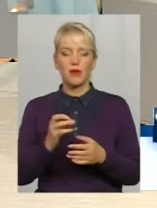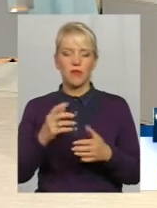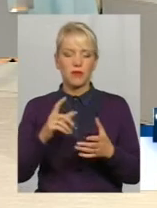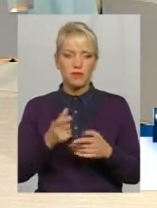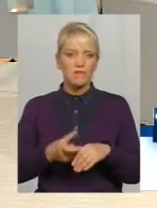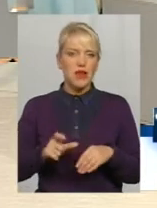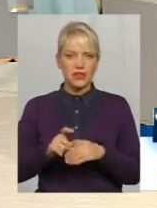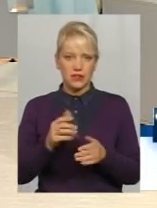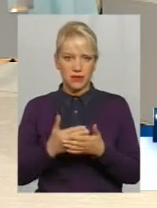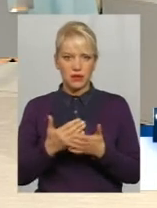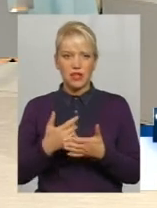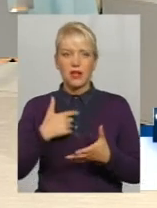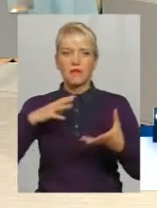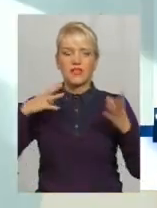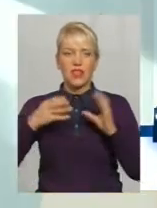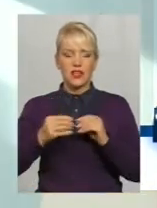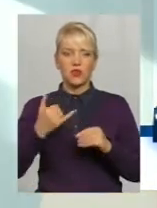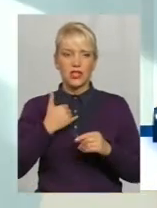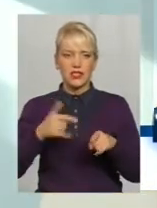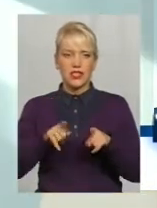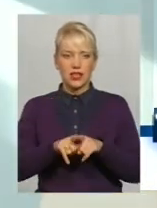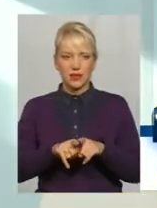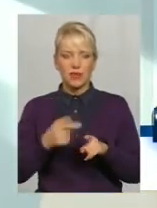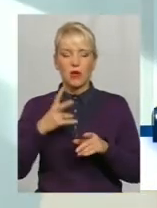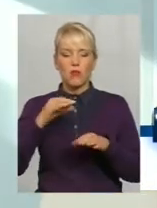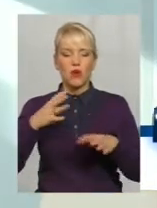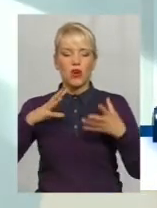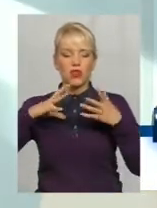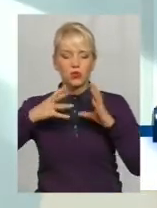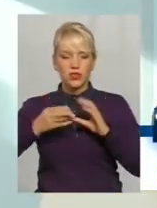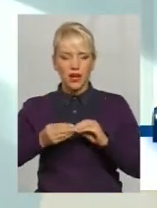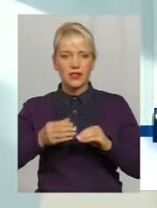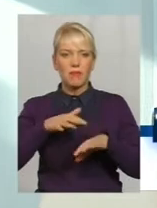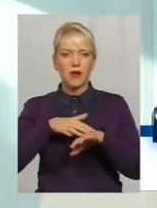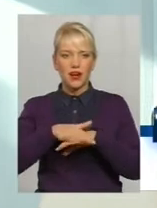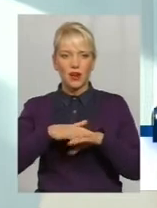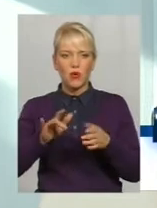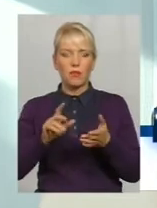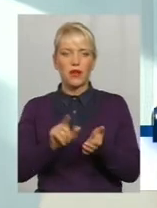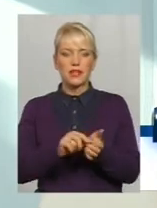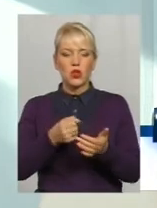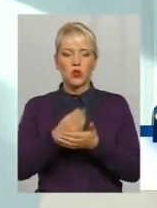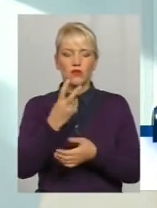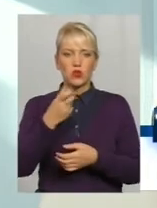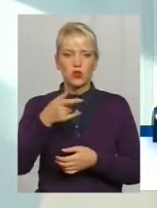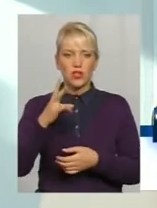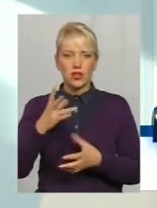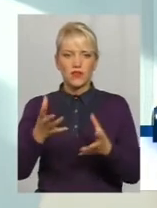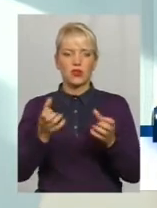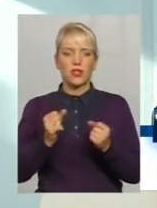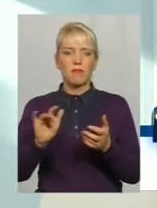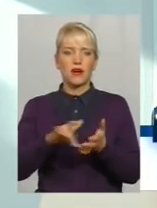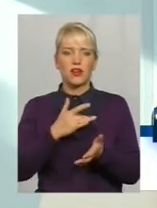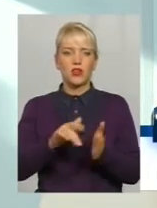взагалі маємо таку картину по результатах перерахунку пенсій в нашій області. До 200 гривень отримали